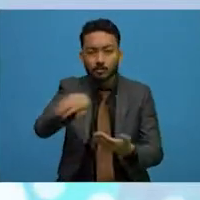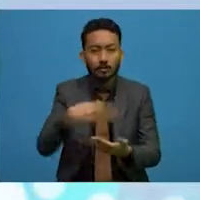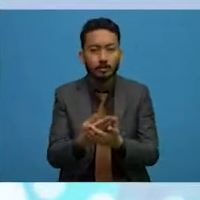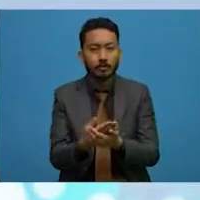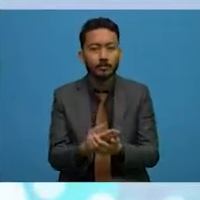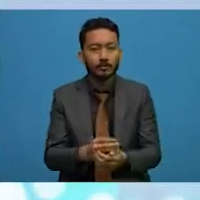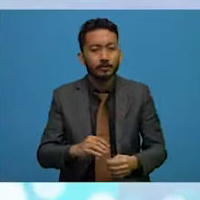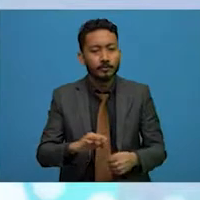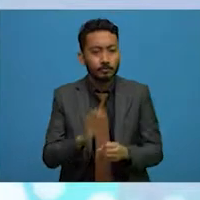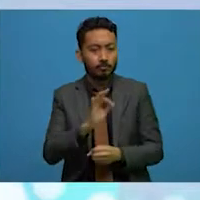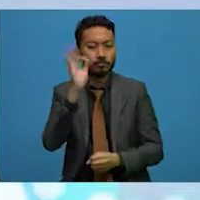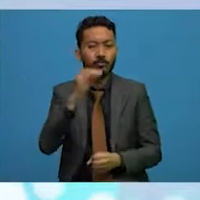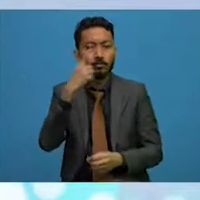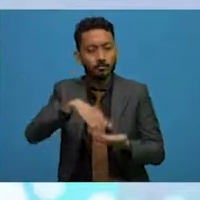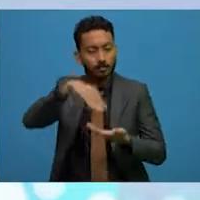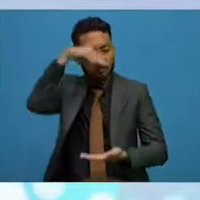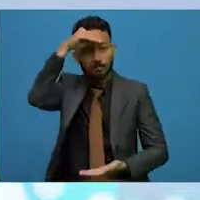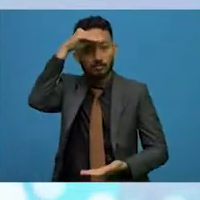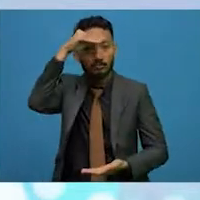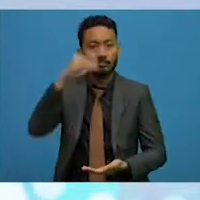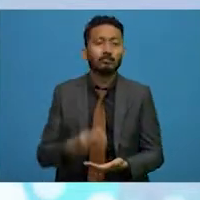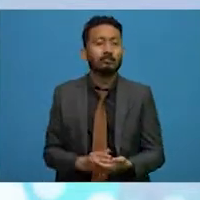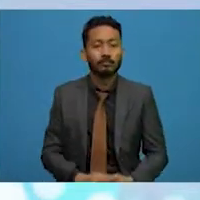bersemangat untuk meneruskan pembelajaran.